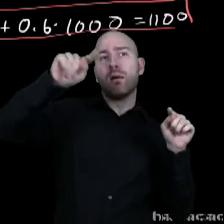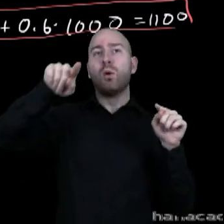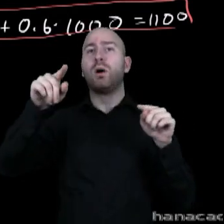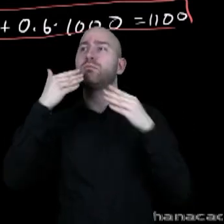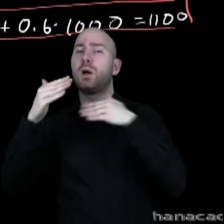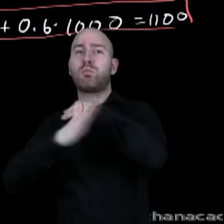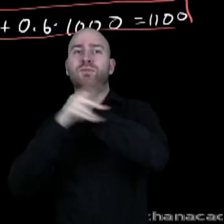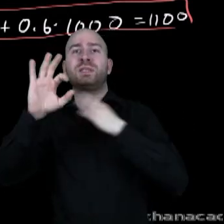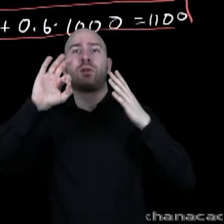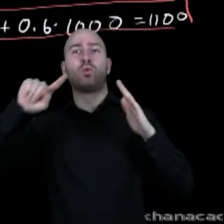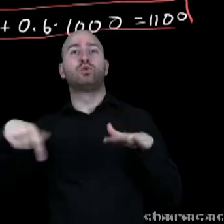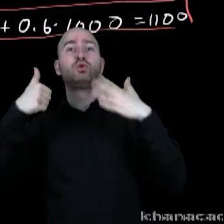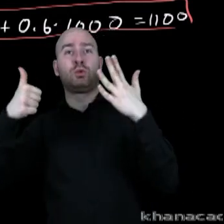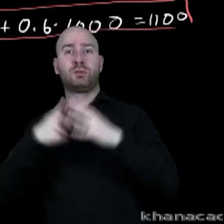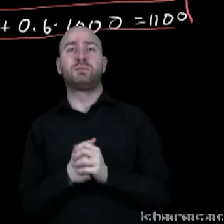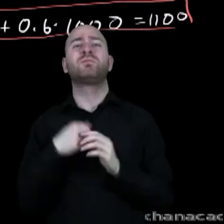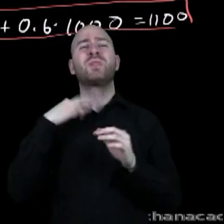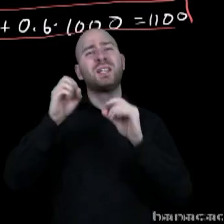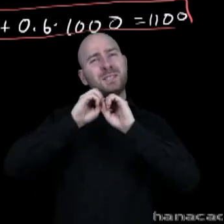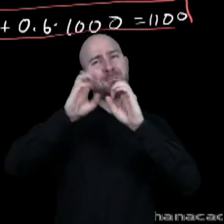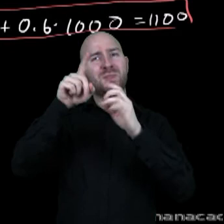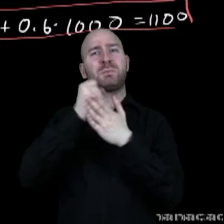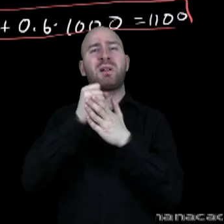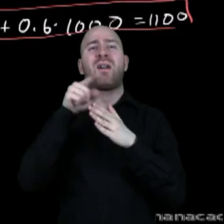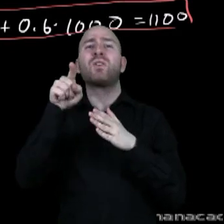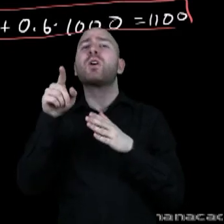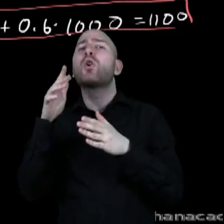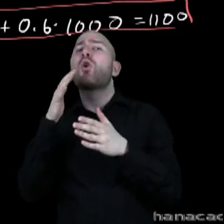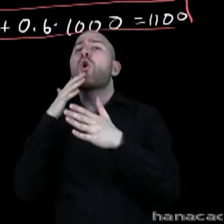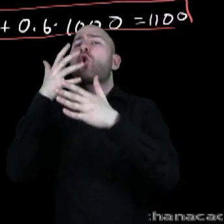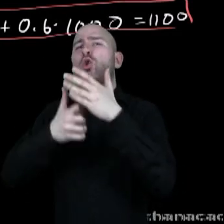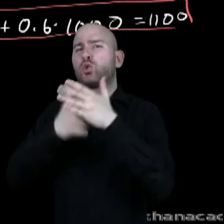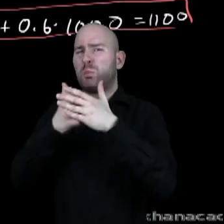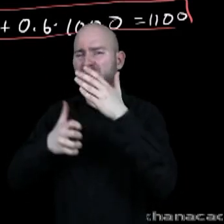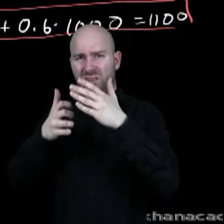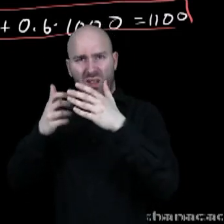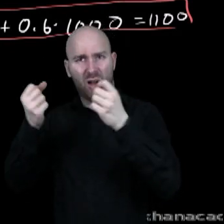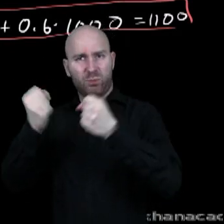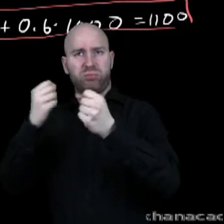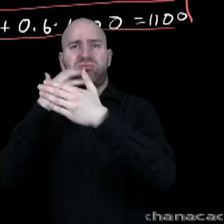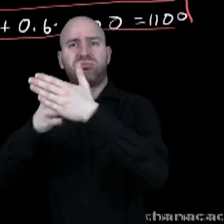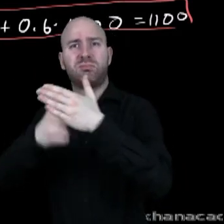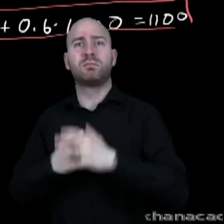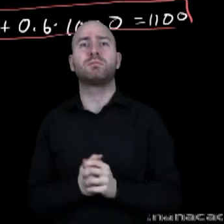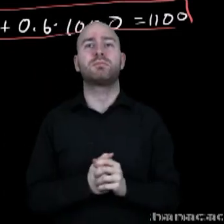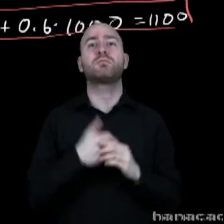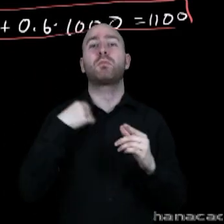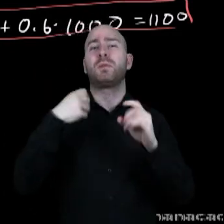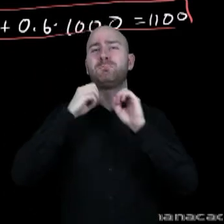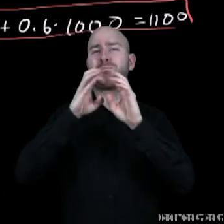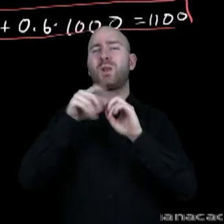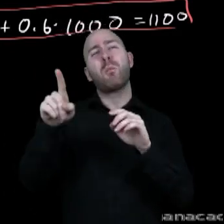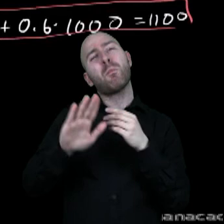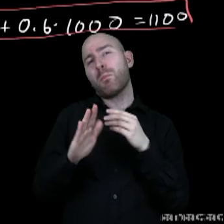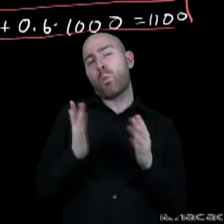Y? Czy w tym przypadku C? A nachylenie będzie wynosić 0,6. Rozwinę jeszcze ten temat w odcinkach o